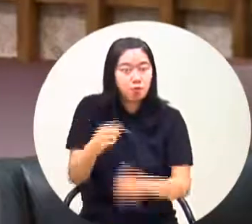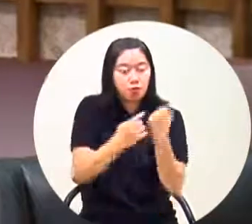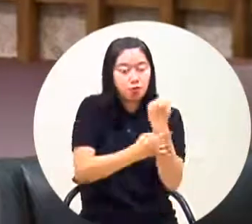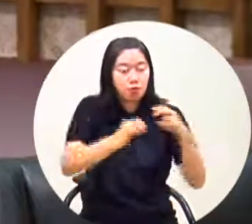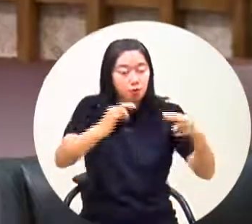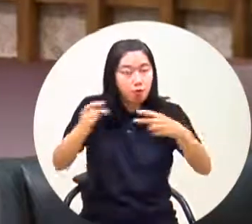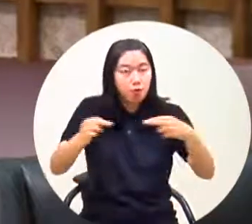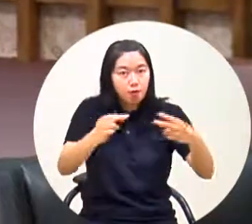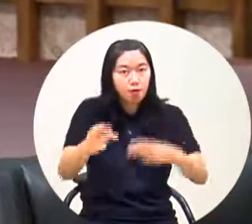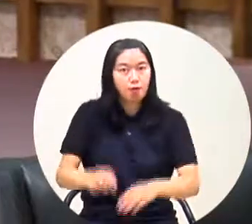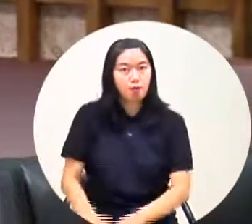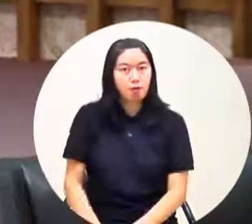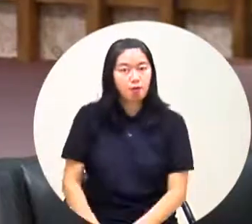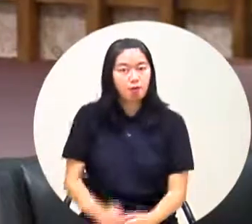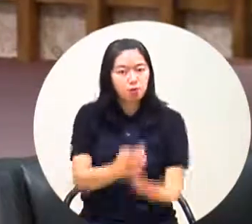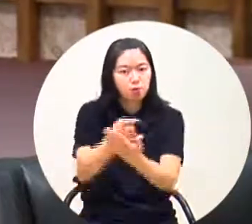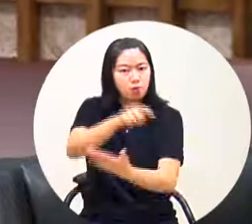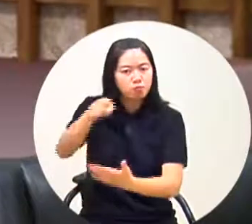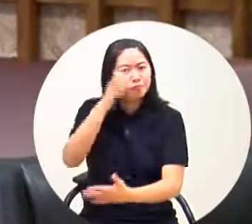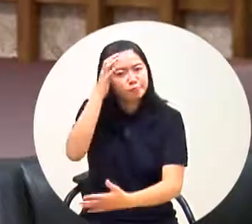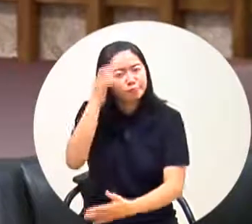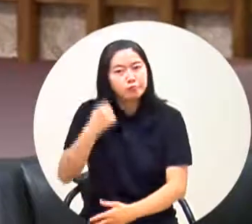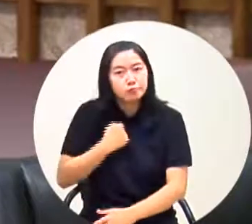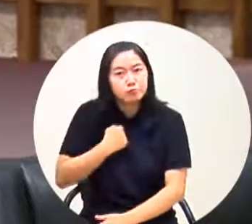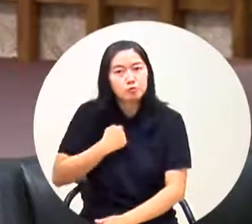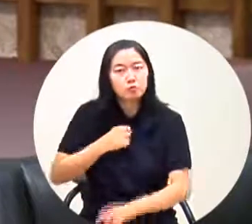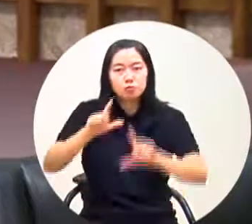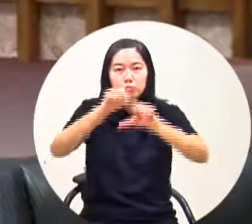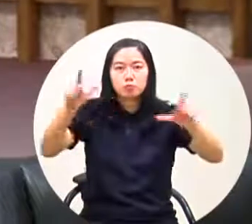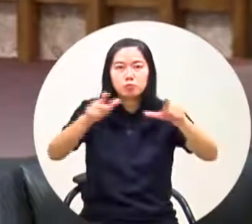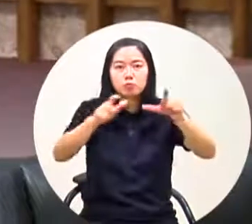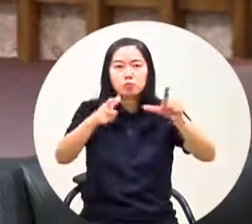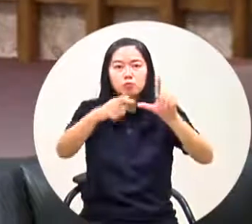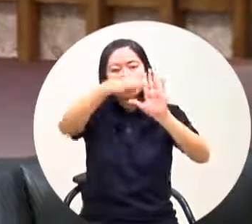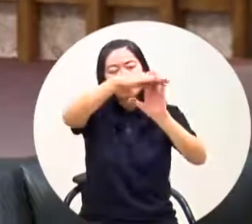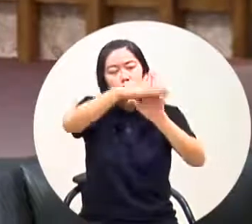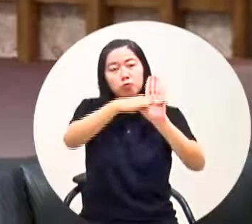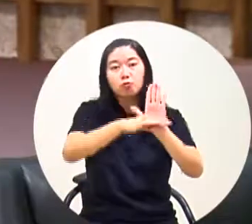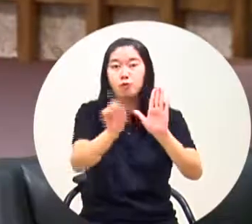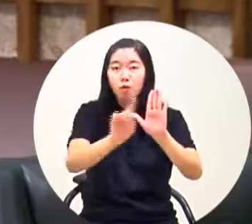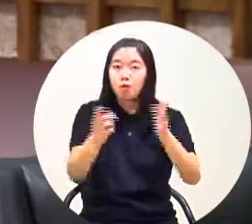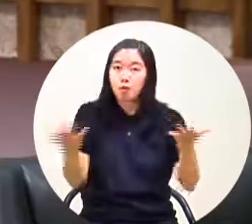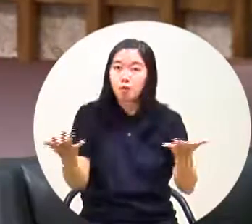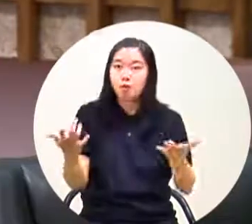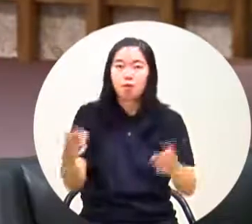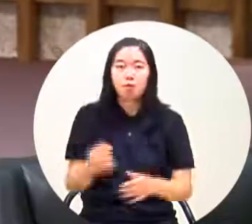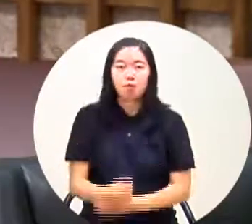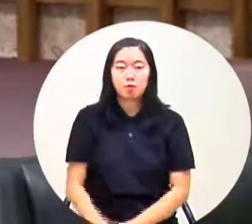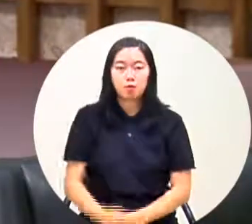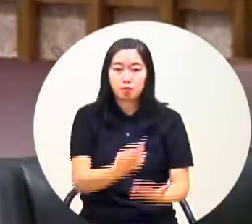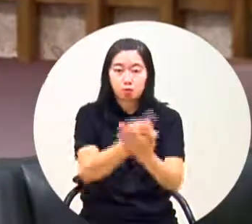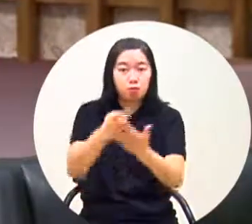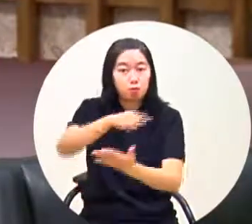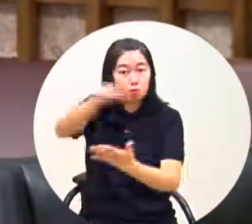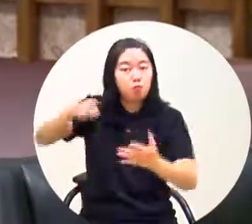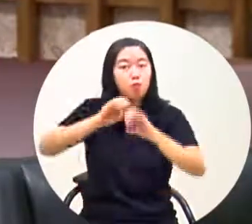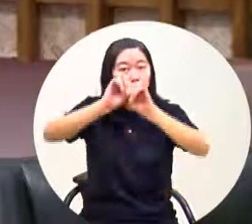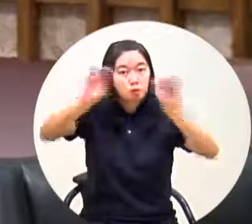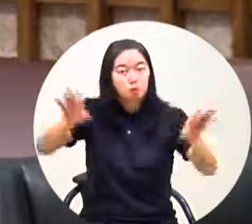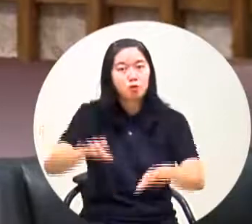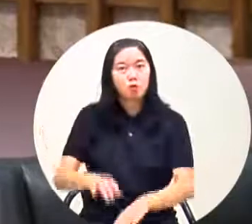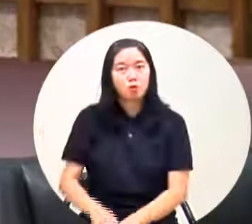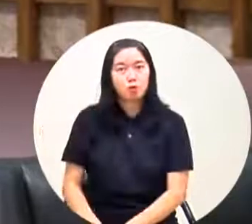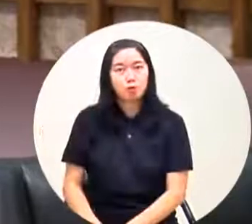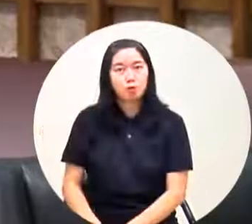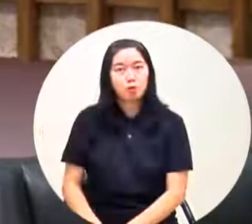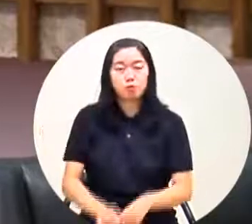侪人要了解，是毋是？迄、那个大江大约，你会当啊，甲达按所有高雄市吼，按遮市民朋友啊，不管是企